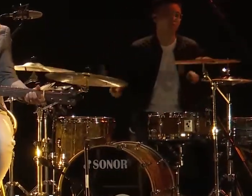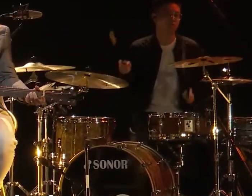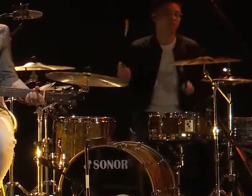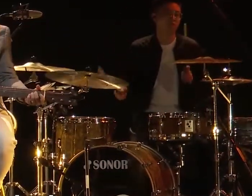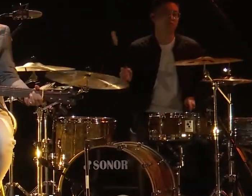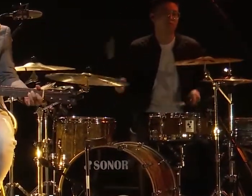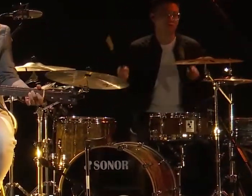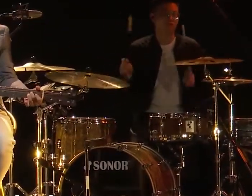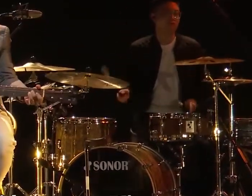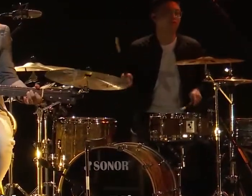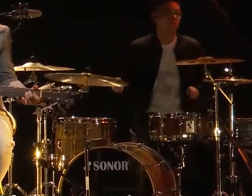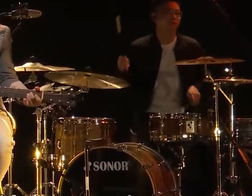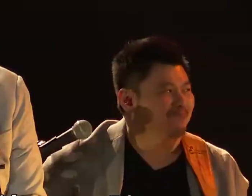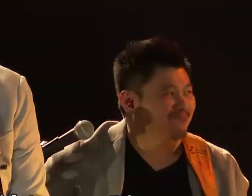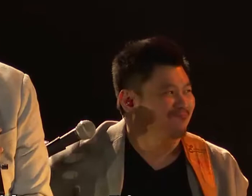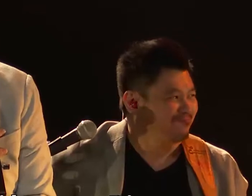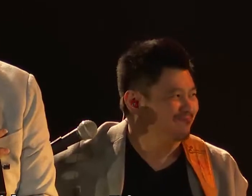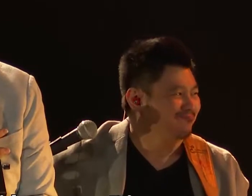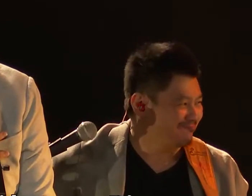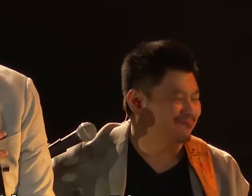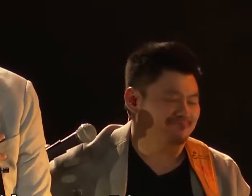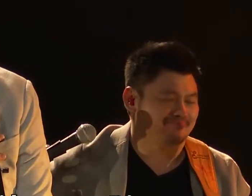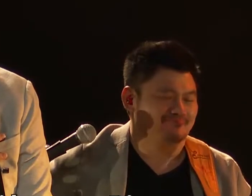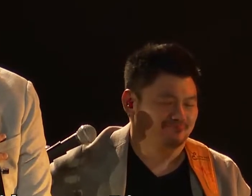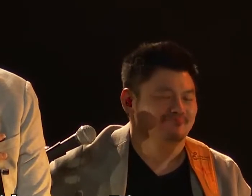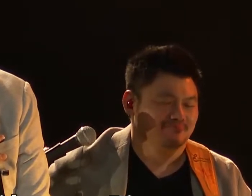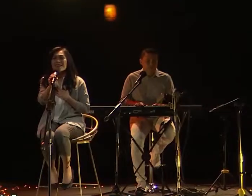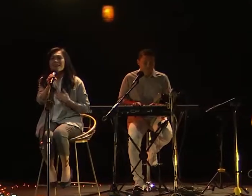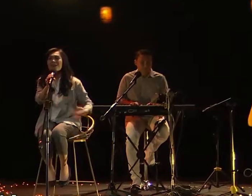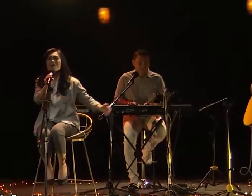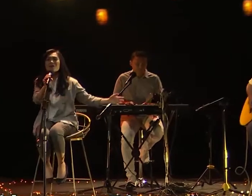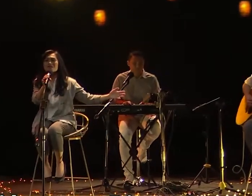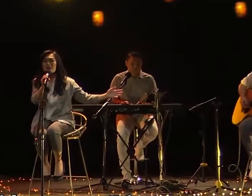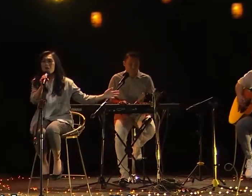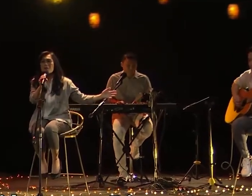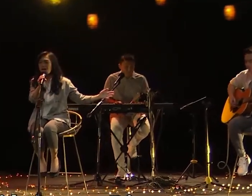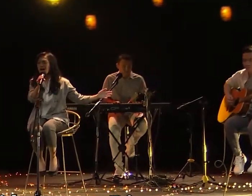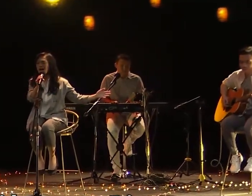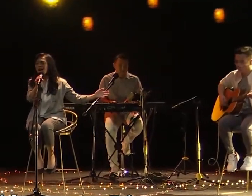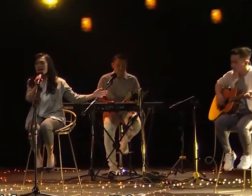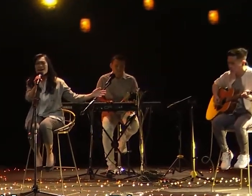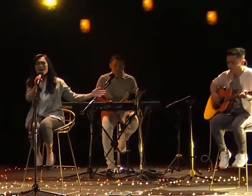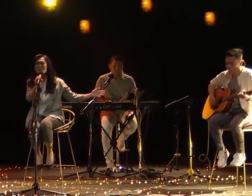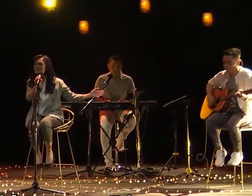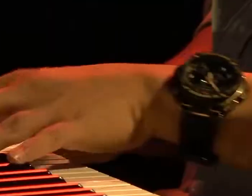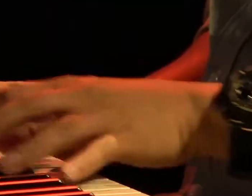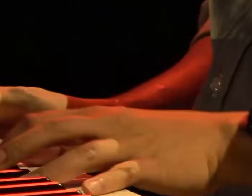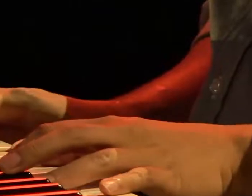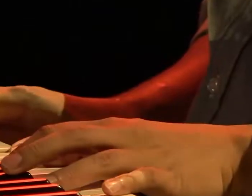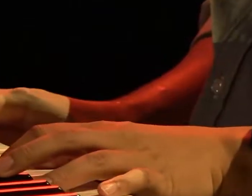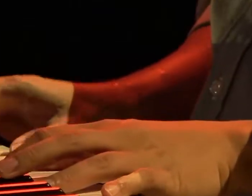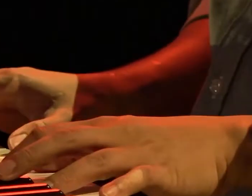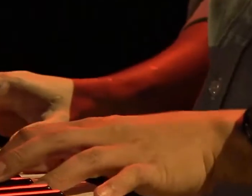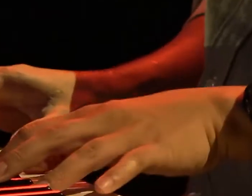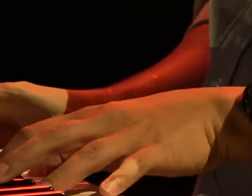Walau badai menghadang, ku kan terbang tinggi bersama Dia,